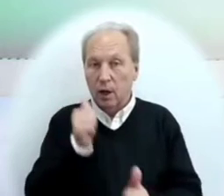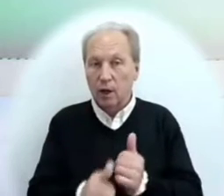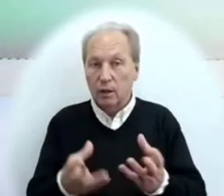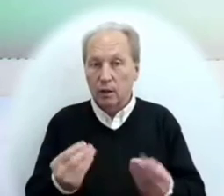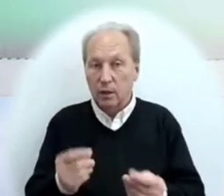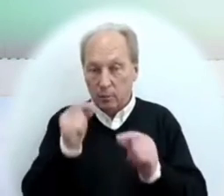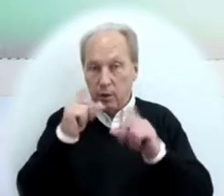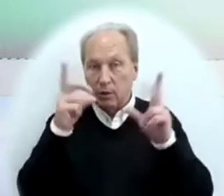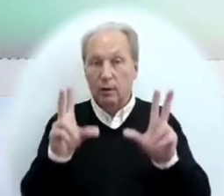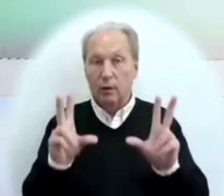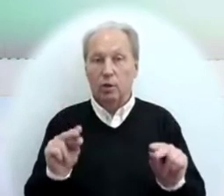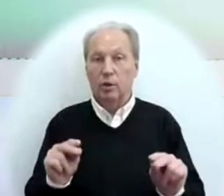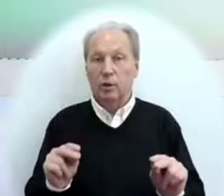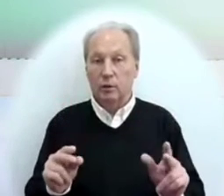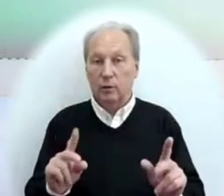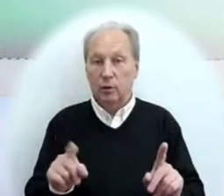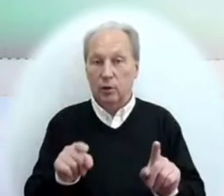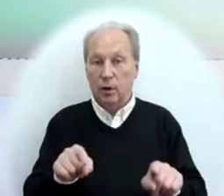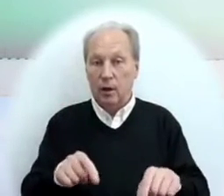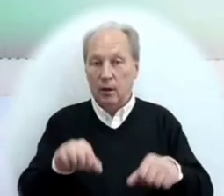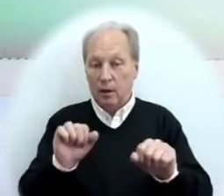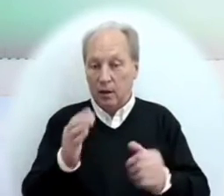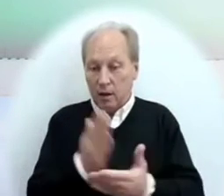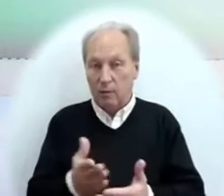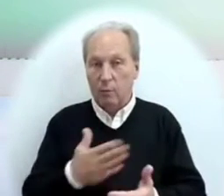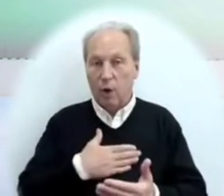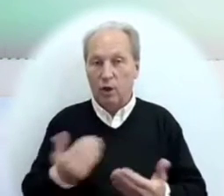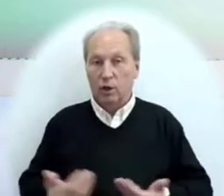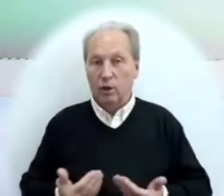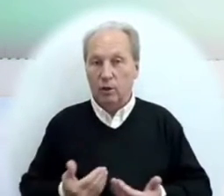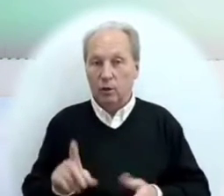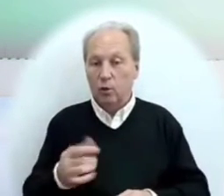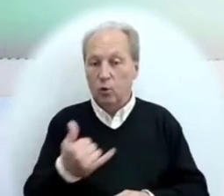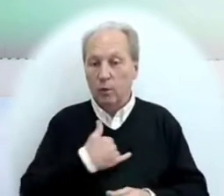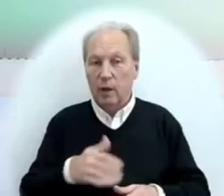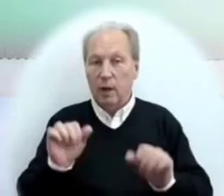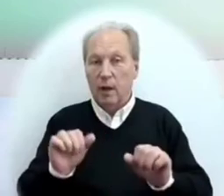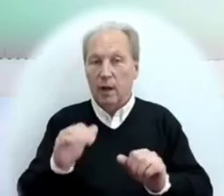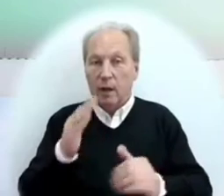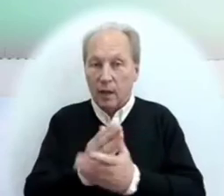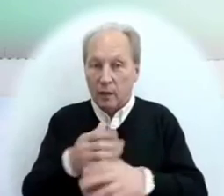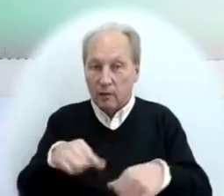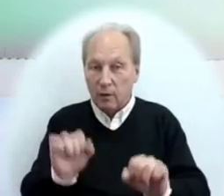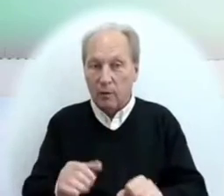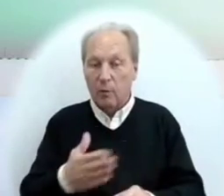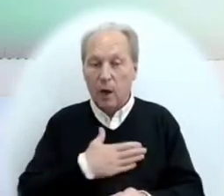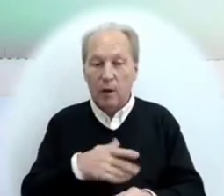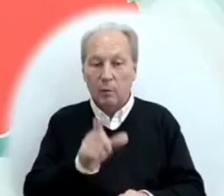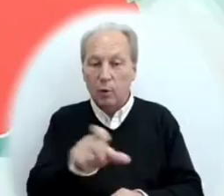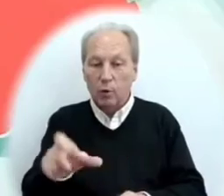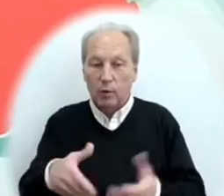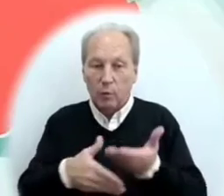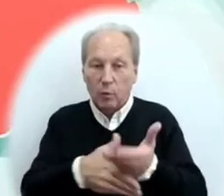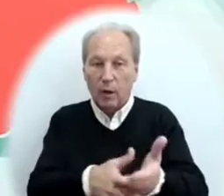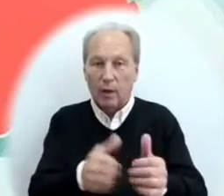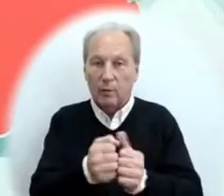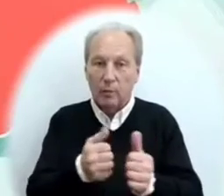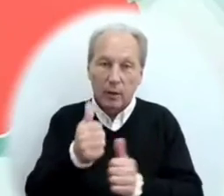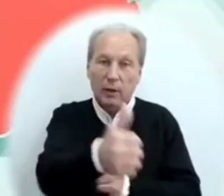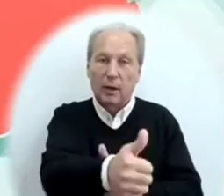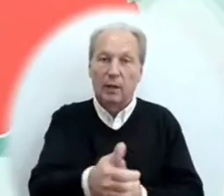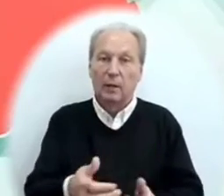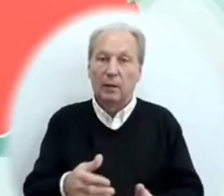просыпаюсь счастливой, что эта возможность есть в моей жизни, что у меня есть возможность моим людям это, учить их, помогать, продвигать. Вот.